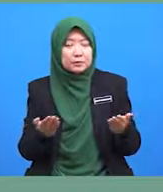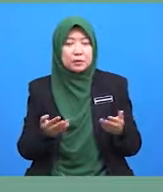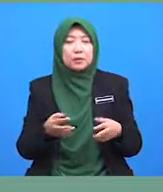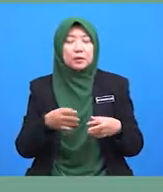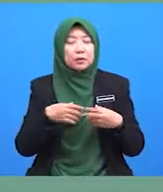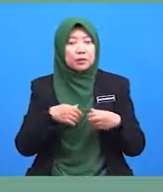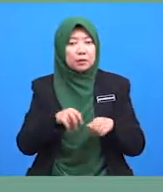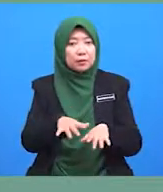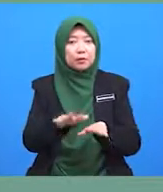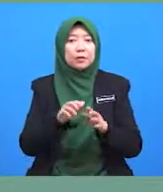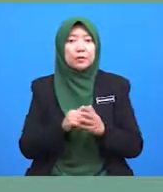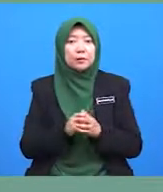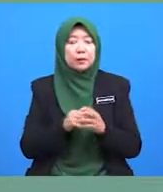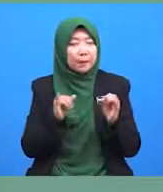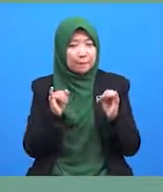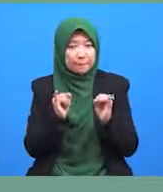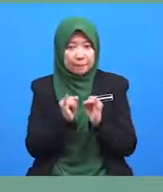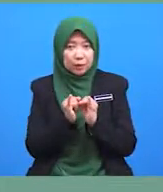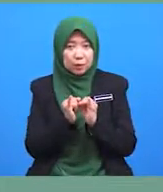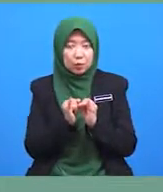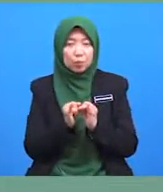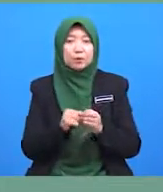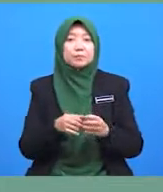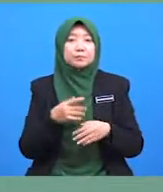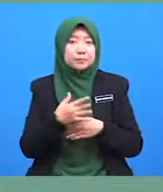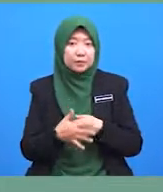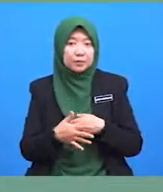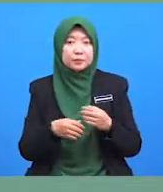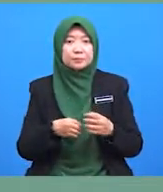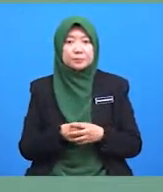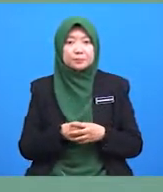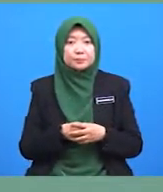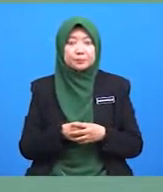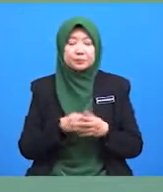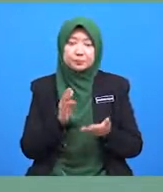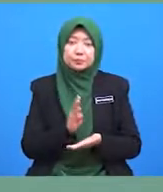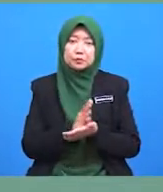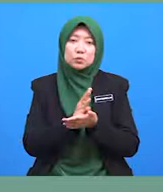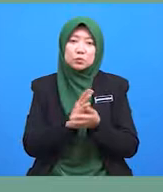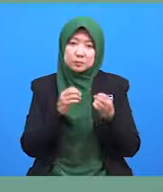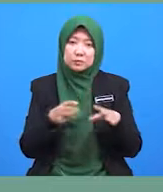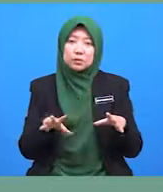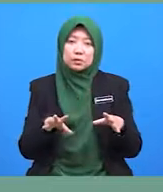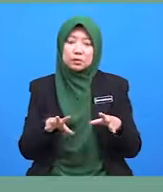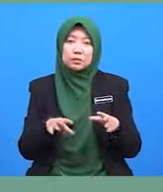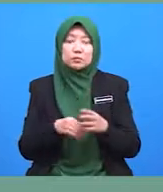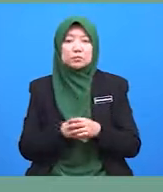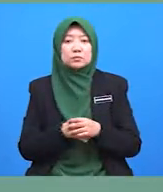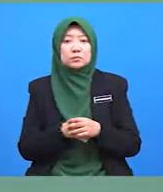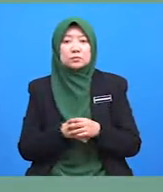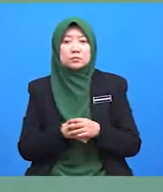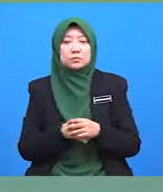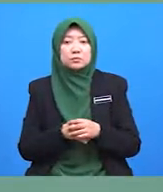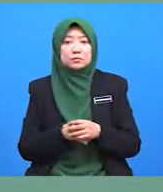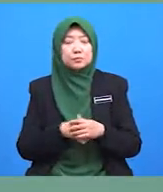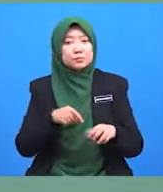mikro serta pembuluh darah dan saraf deria. Yang kedua, dapat membantu memecah dan menguraikan sel